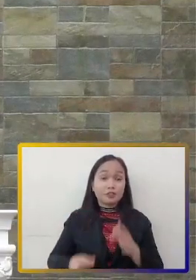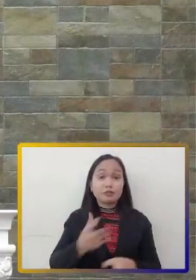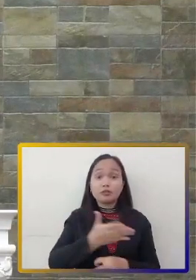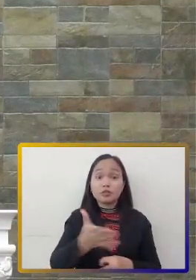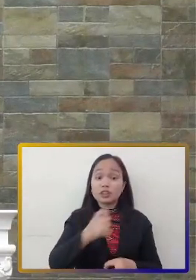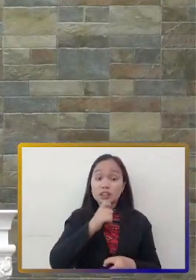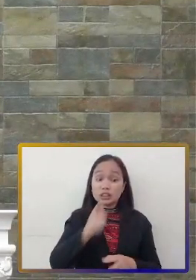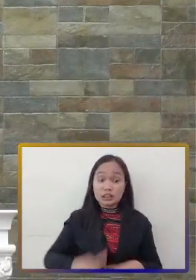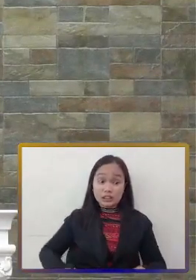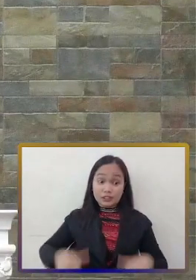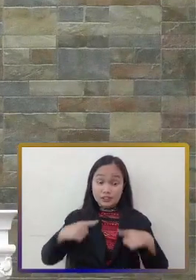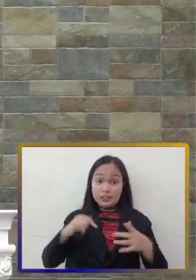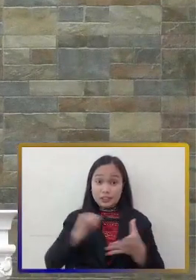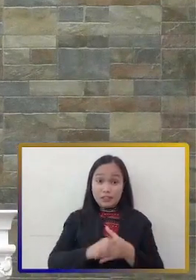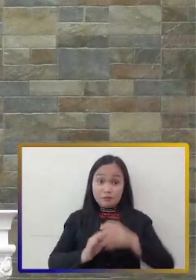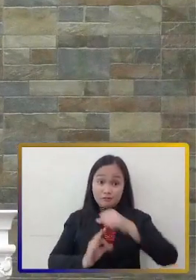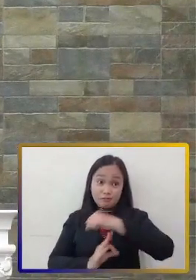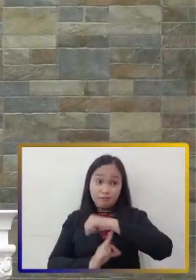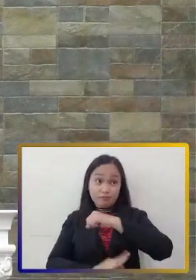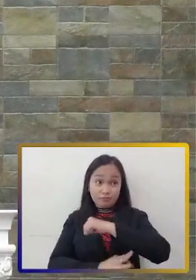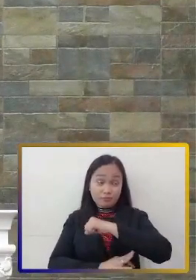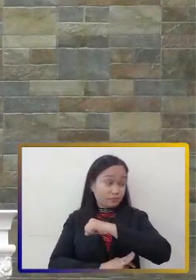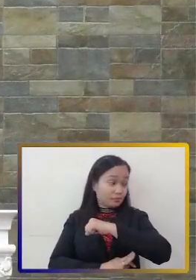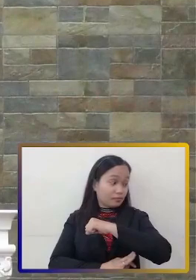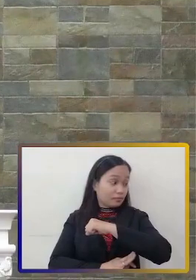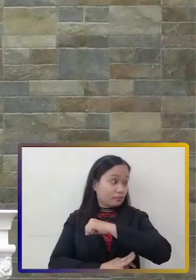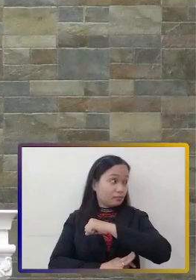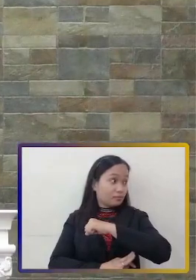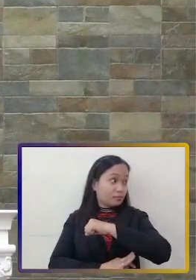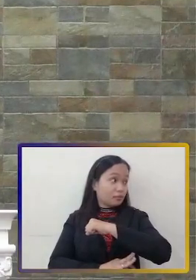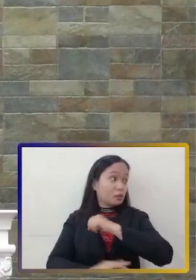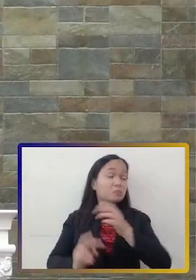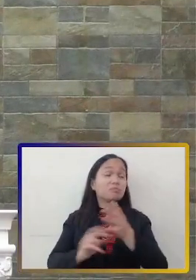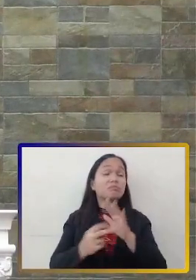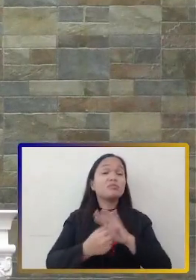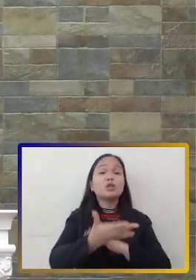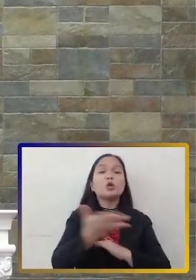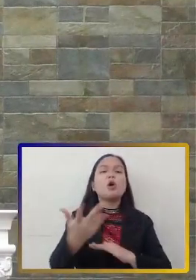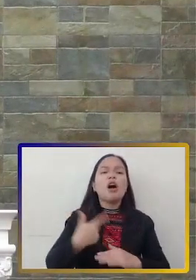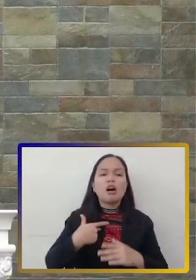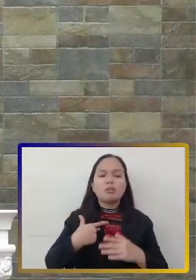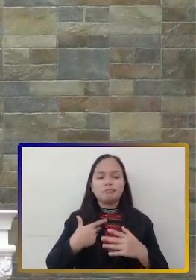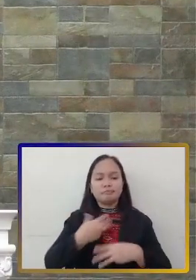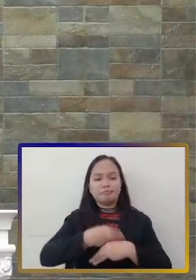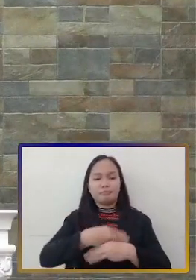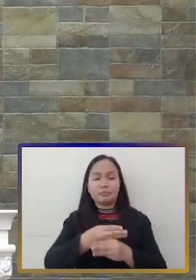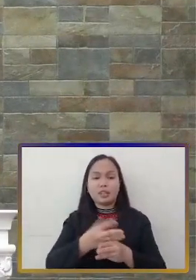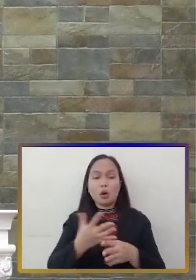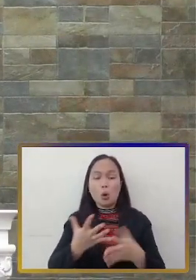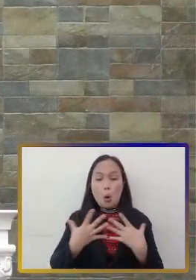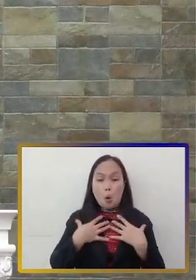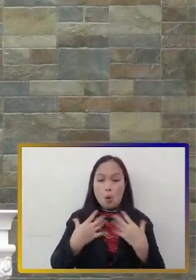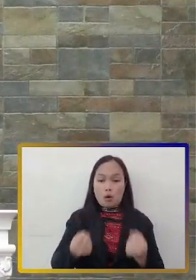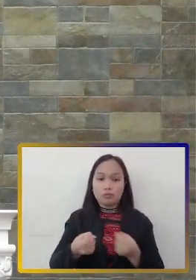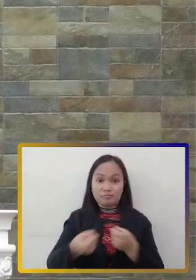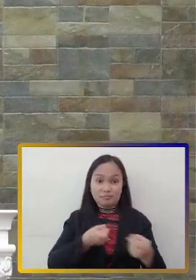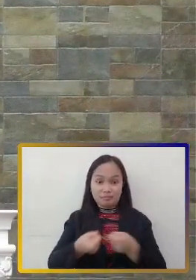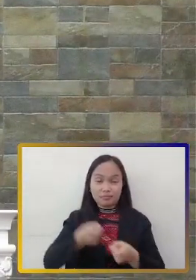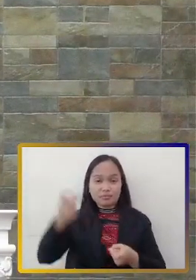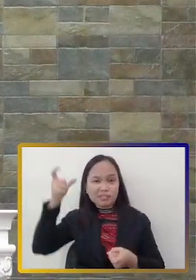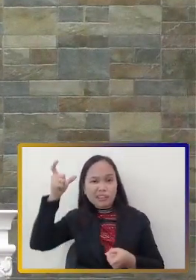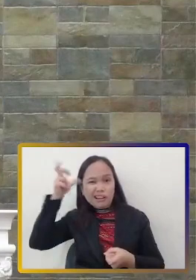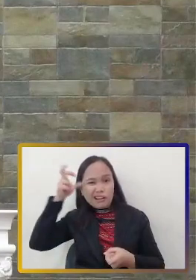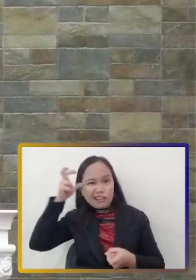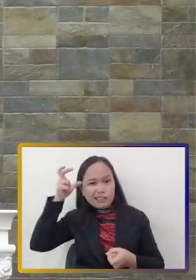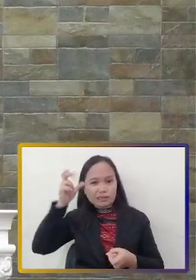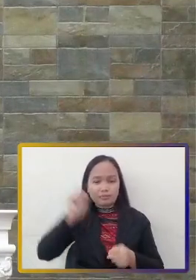sa pundasyon na yun na maayos, kapatid, ang nakakalungkot, nagtatayo ka lang ng stronghold ng Diablo. And that's something about it. And that's